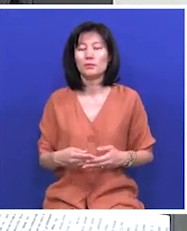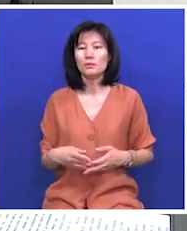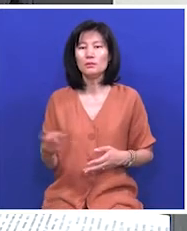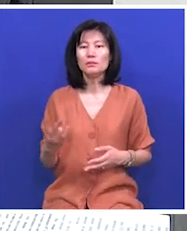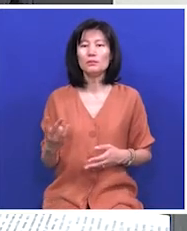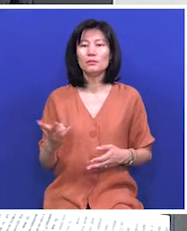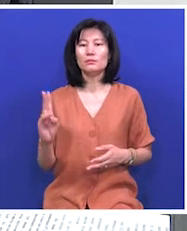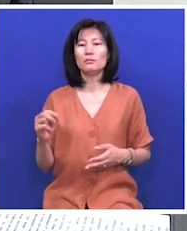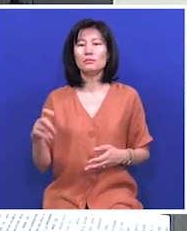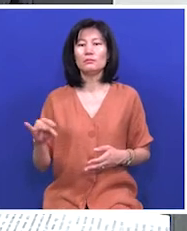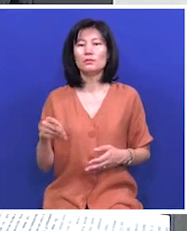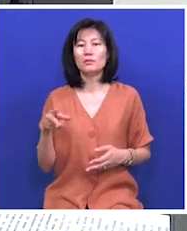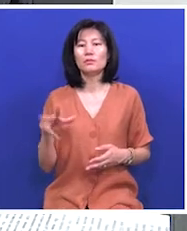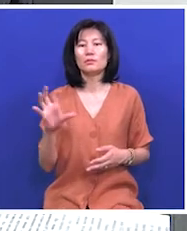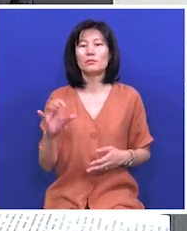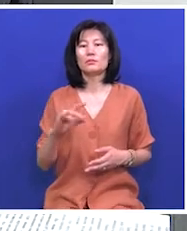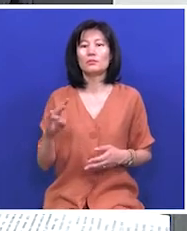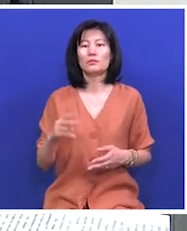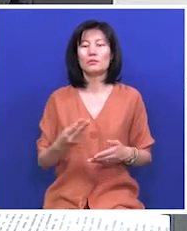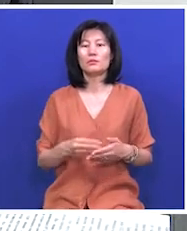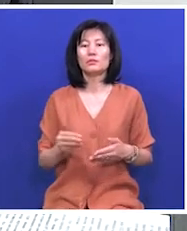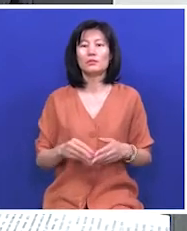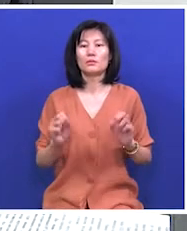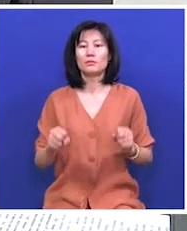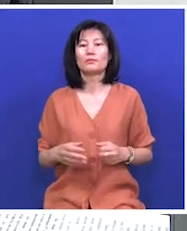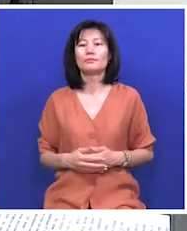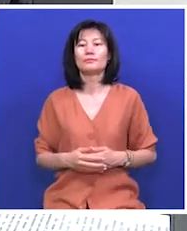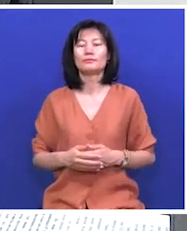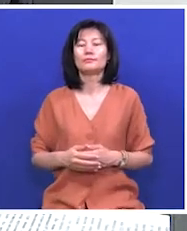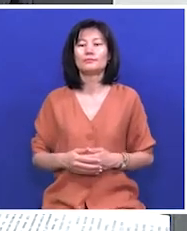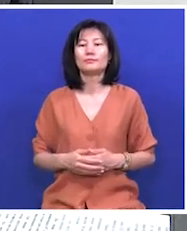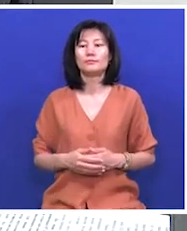бұл бойынша қажетті қаржы 3,5 миллиард теңгені құрап отыр.